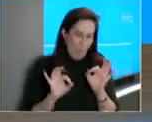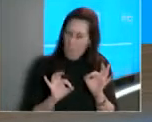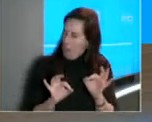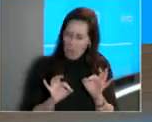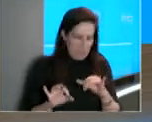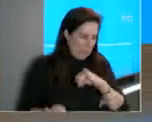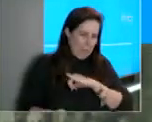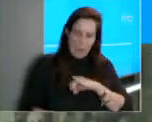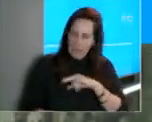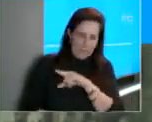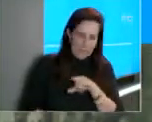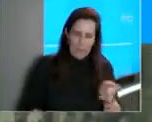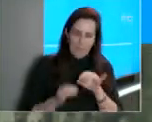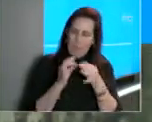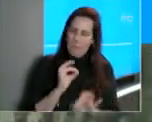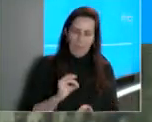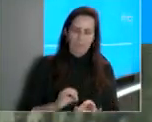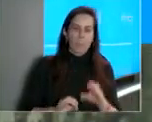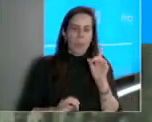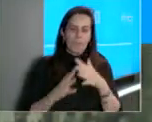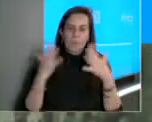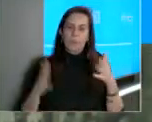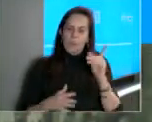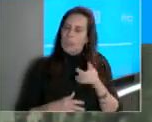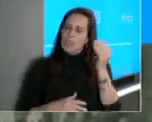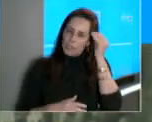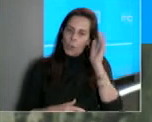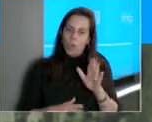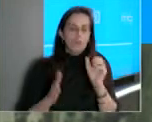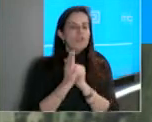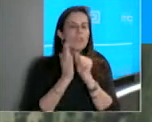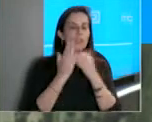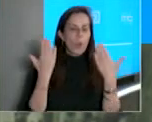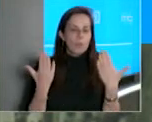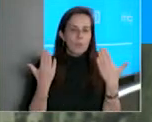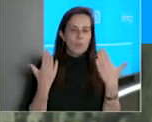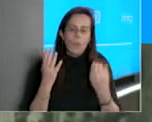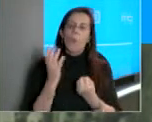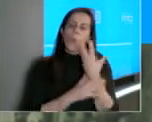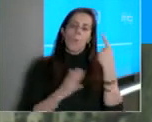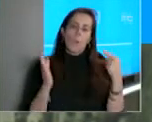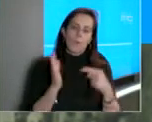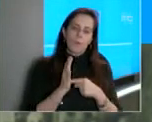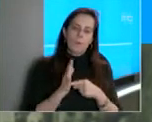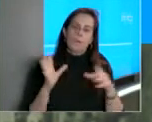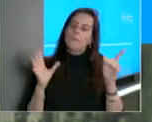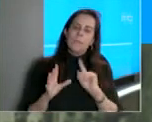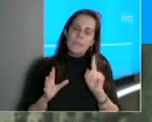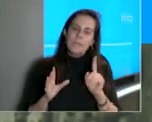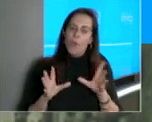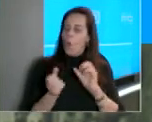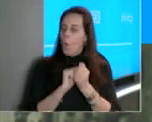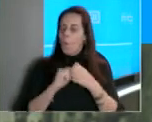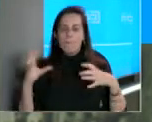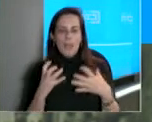נכנס לפרטים שלו. אבל בגדול צריך לזכור שעיתונים הוקמו בדרך כלל על ידי, או על